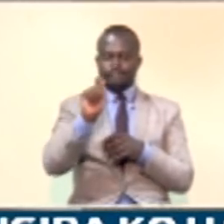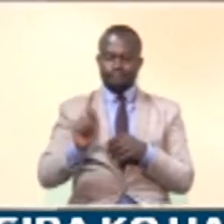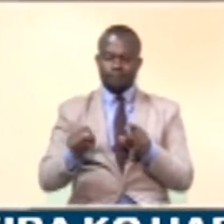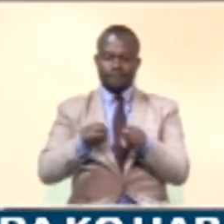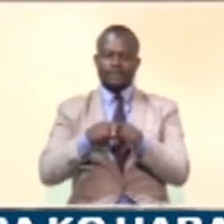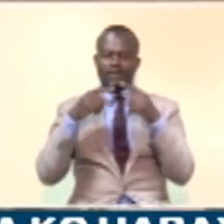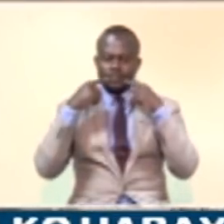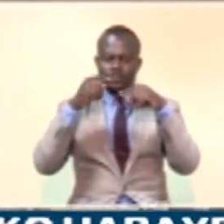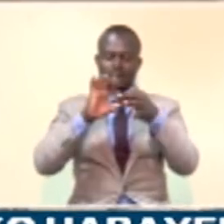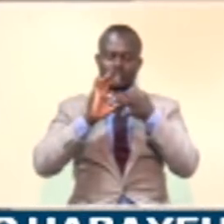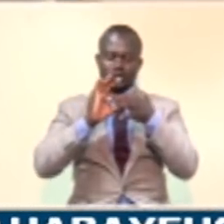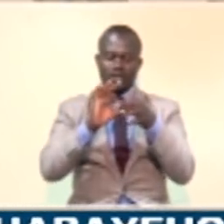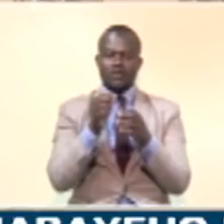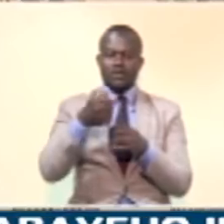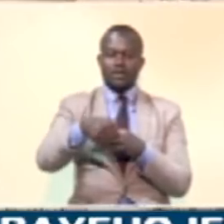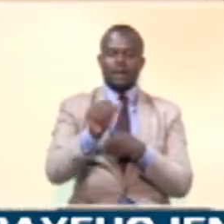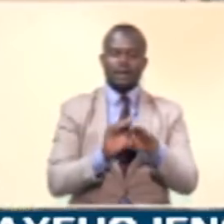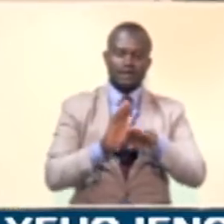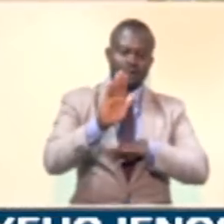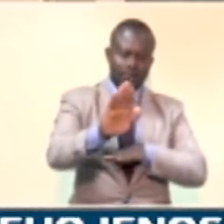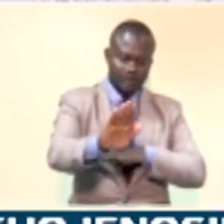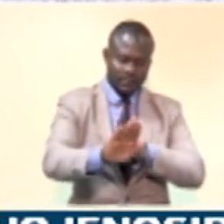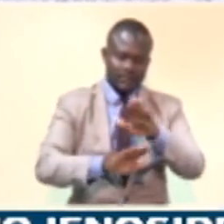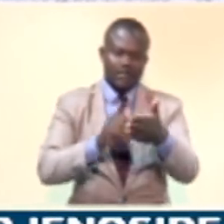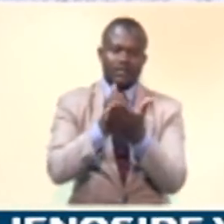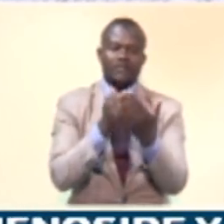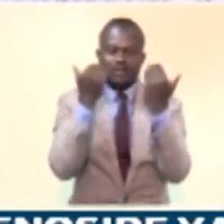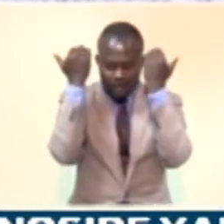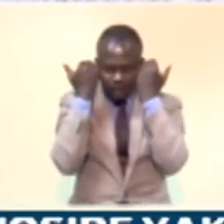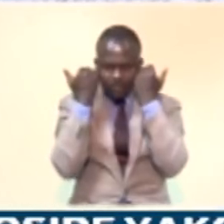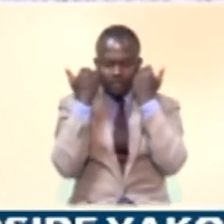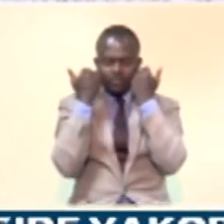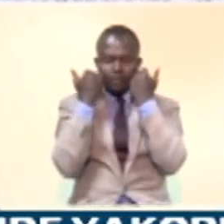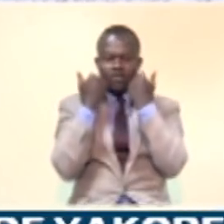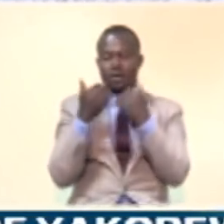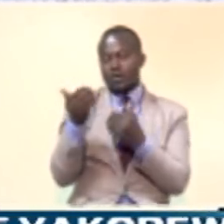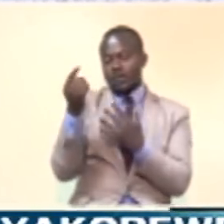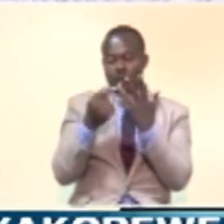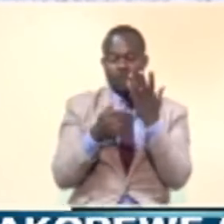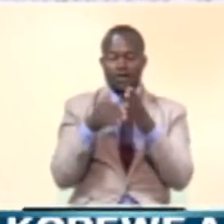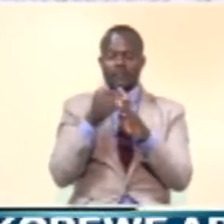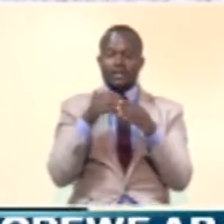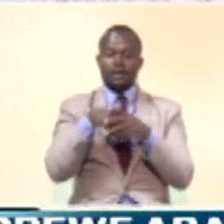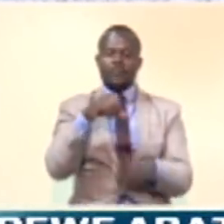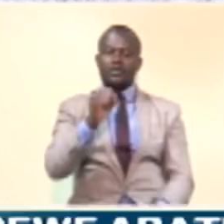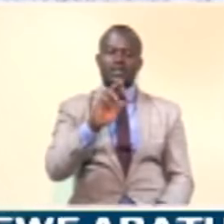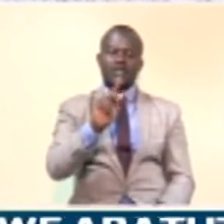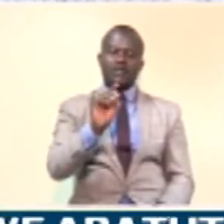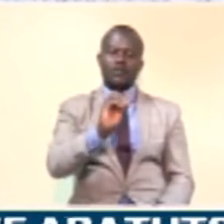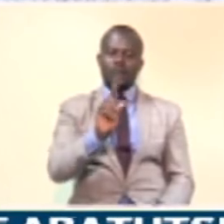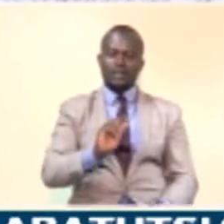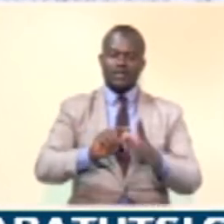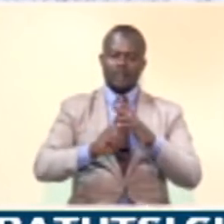nawe asanga uyu mubano bwawo ari intambwe mu nzira y'ubutabera uyarubakira ku byo Sarkozy yari yagerageje